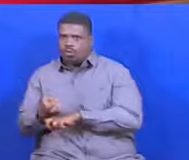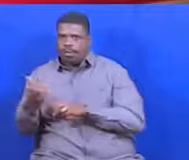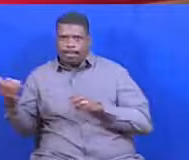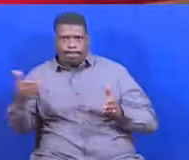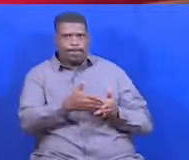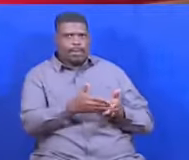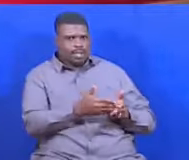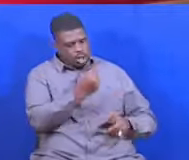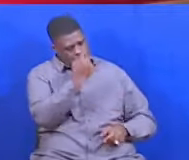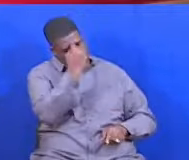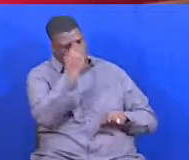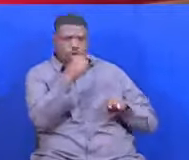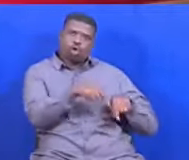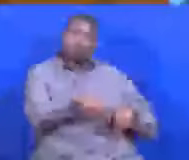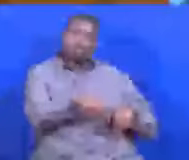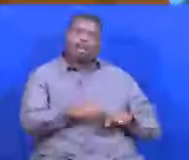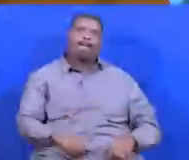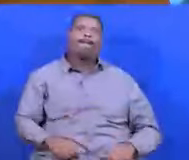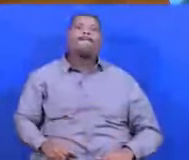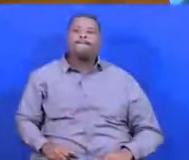Dodoma.